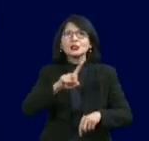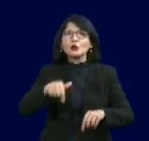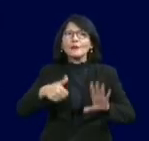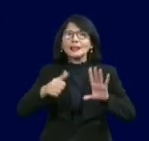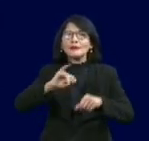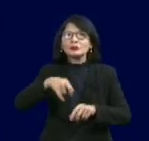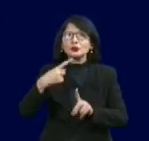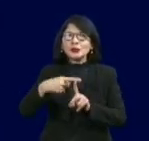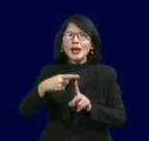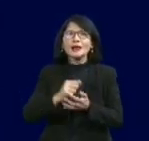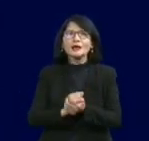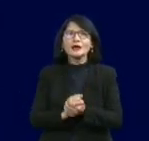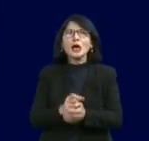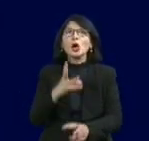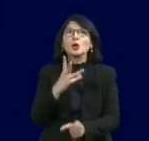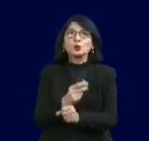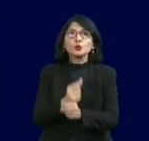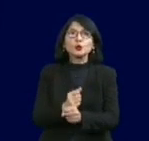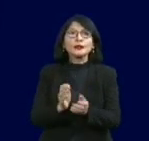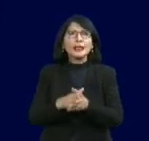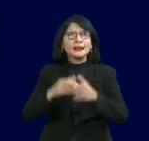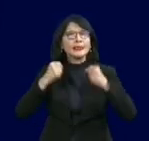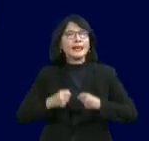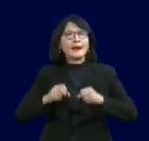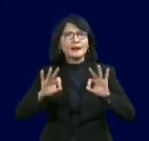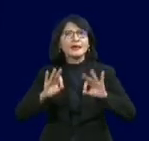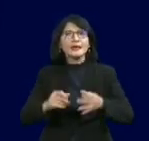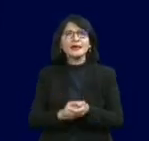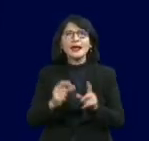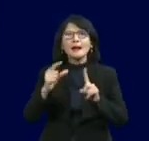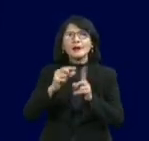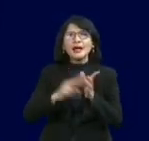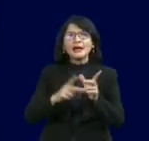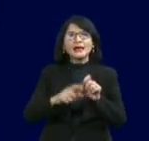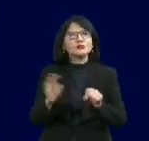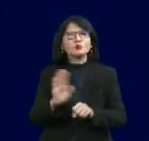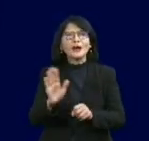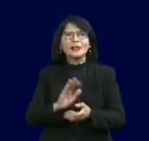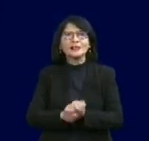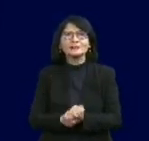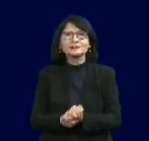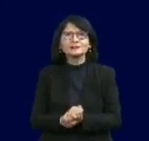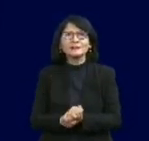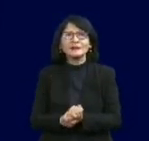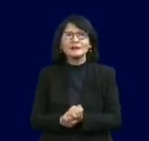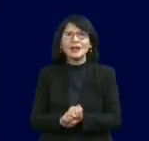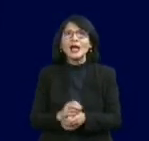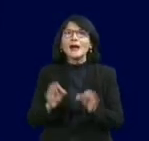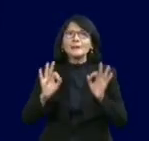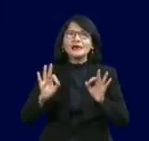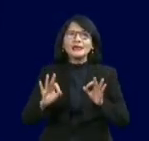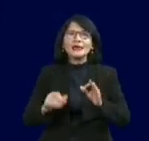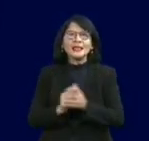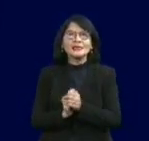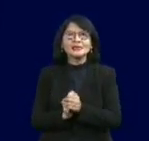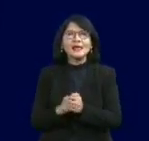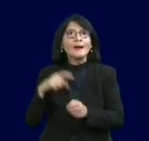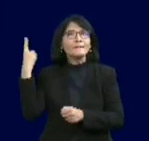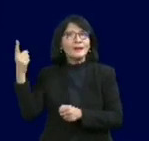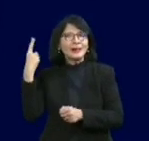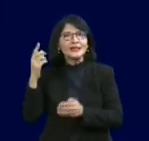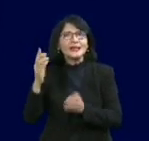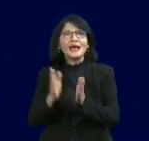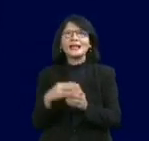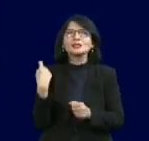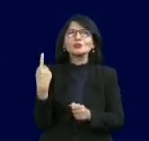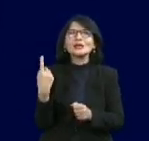dari 1,6 juta guru dan pendidik non-PNS pada satuan pendidikan negeri dan juga swasta. Jadi banyak yang